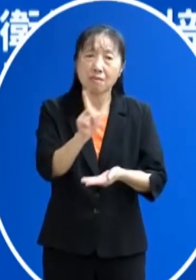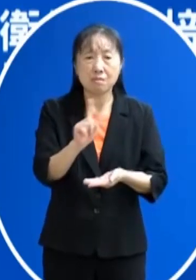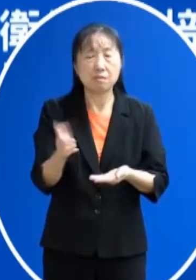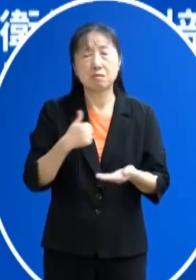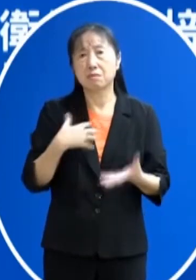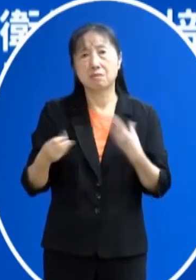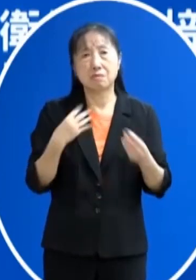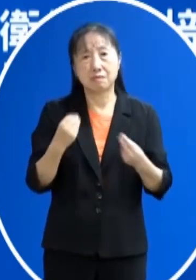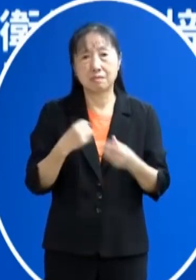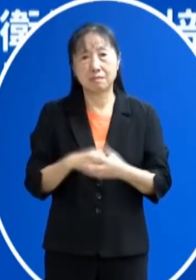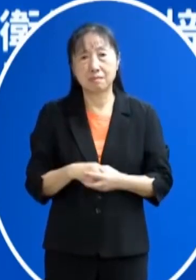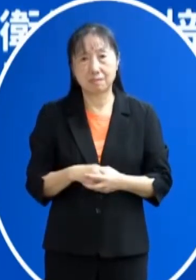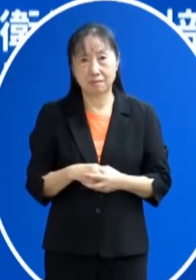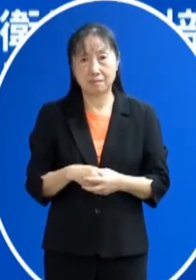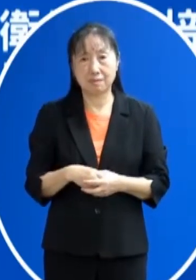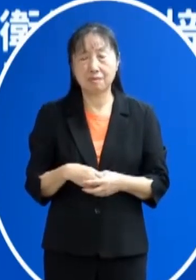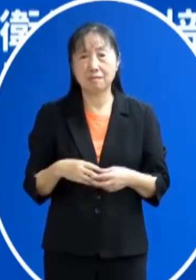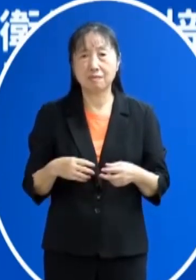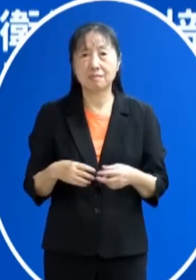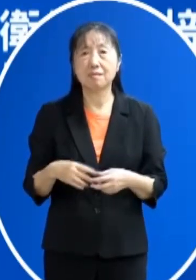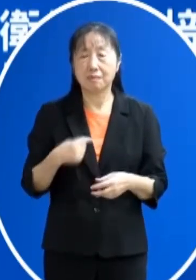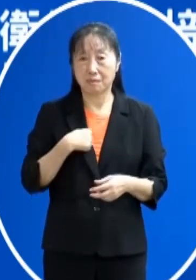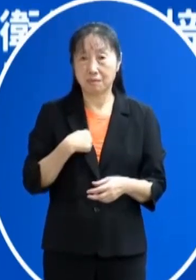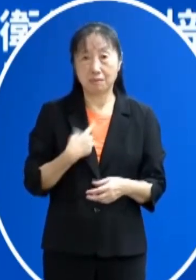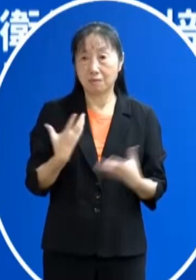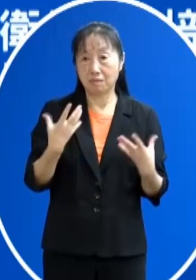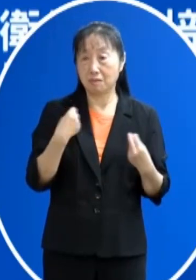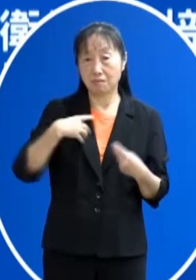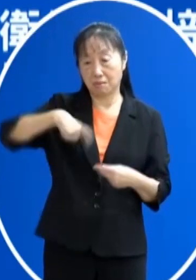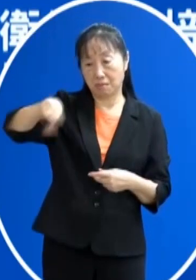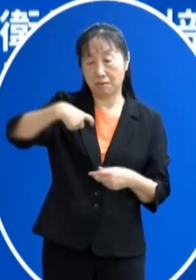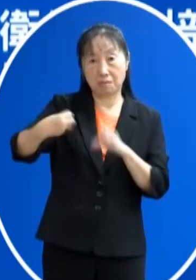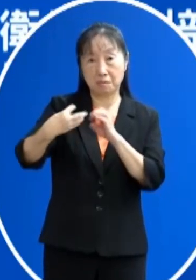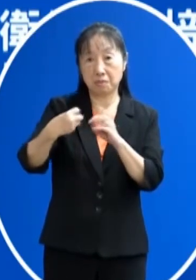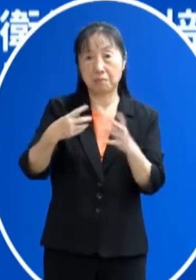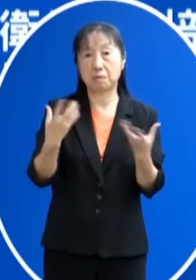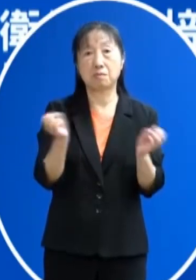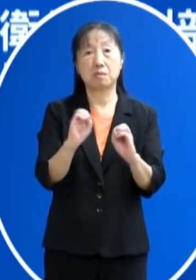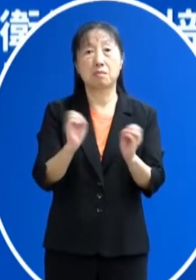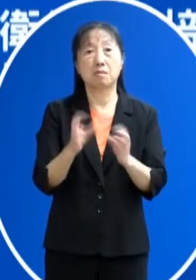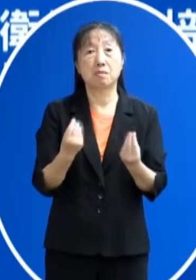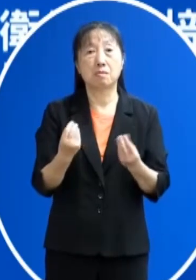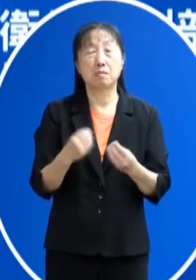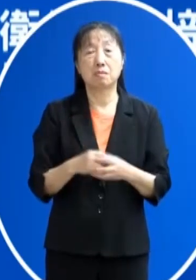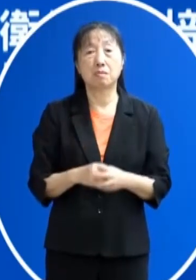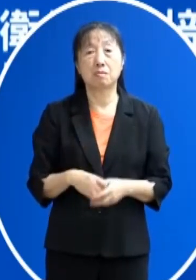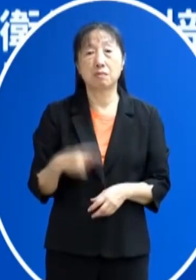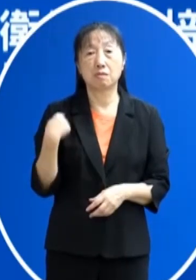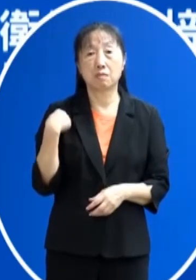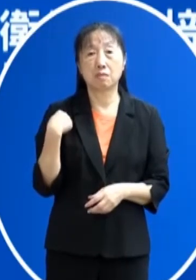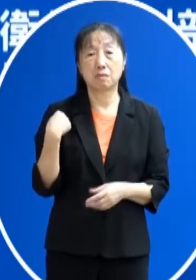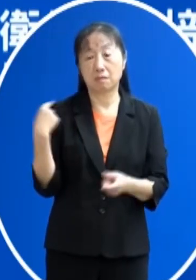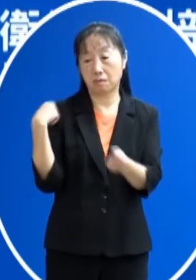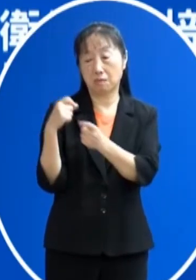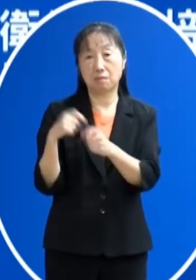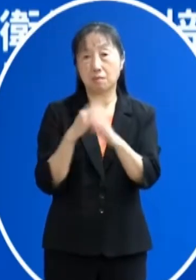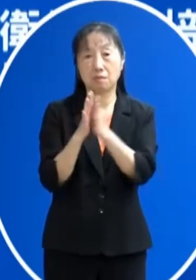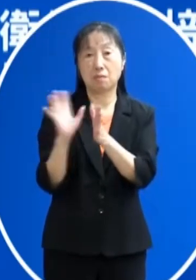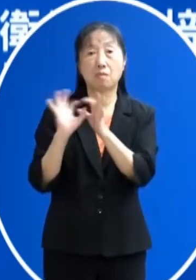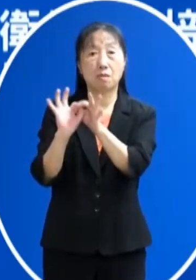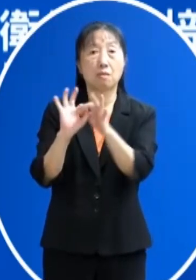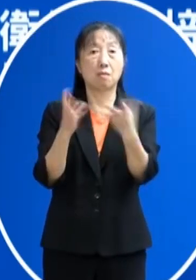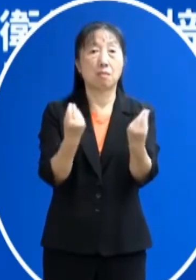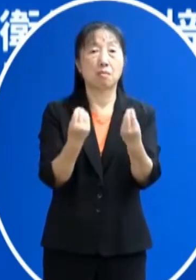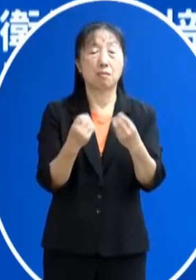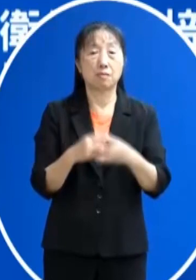么事情。但是我这里可以确定是我们没有跟他讨论，我们最近这些日子没有跟他们做相关的